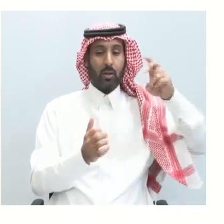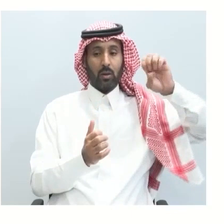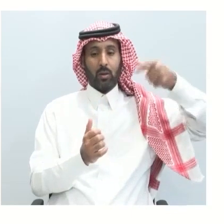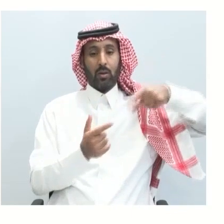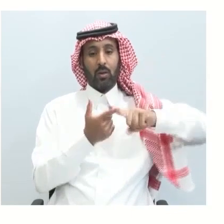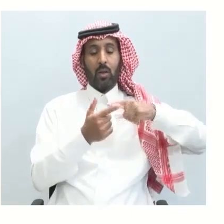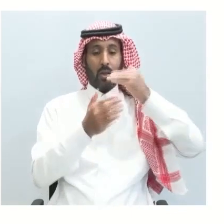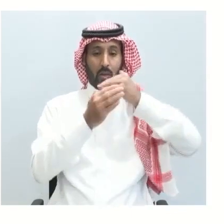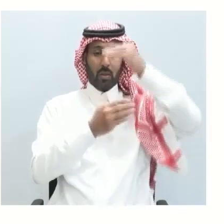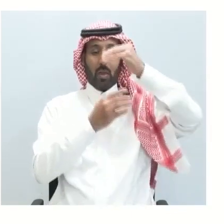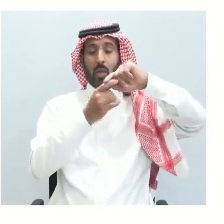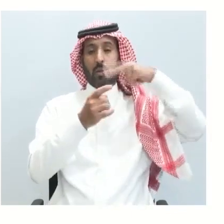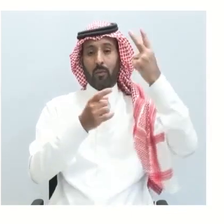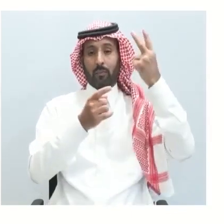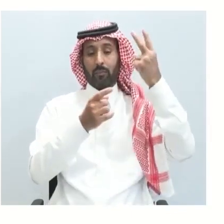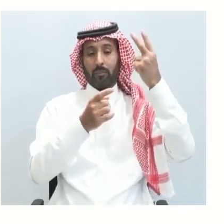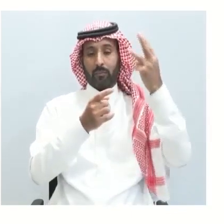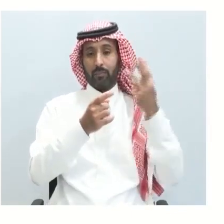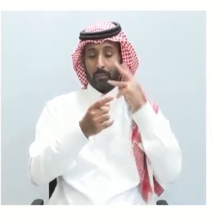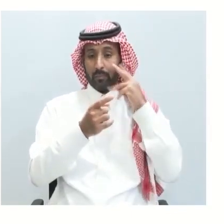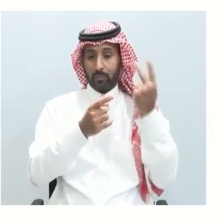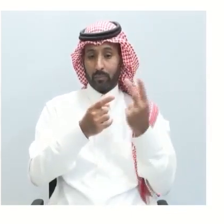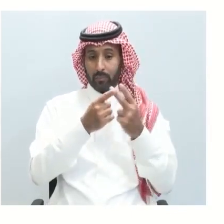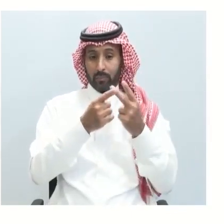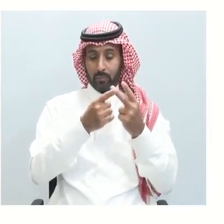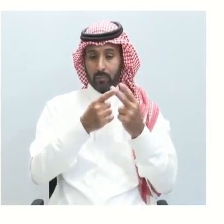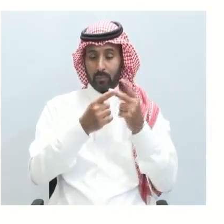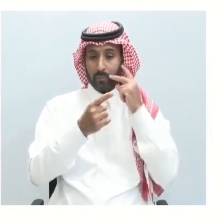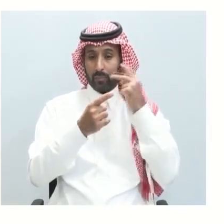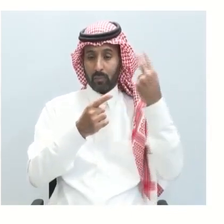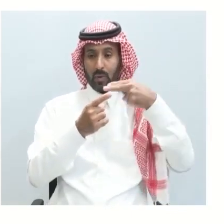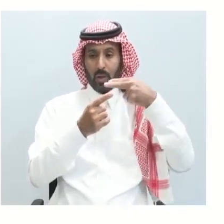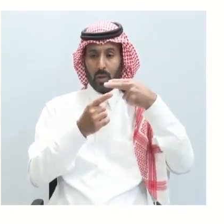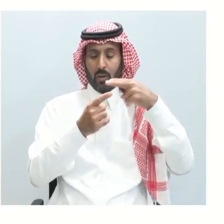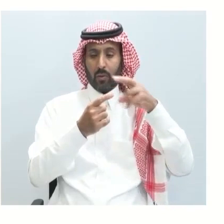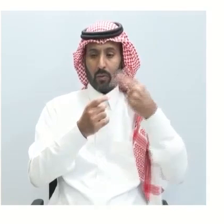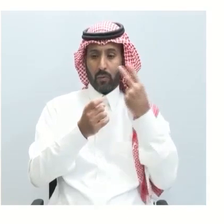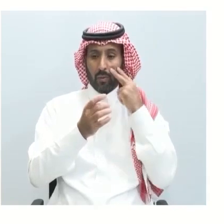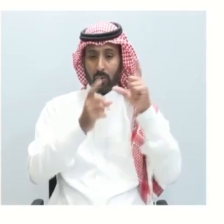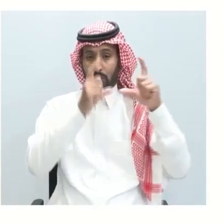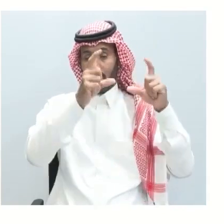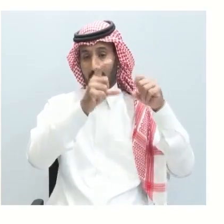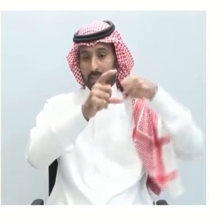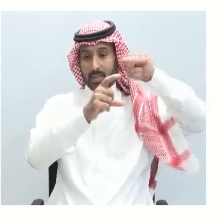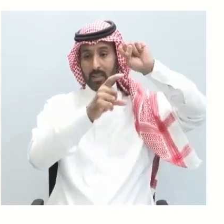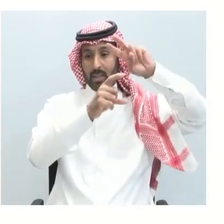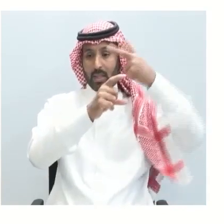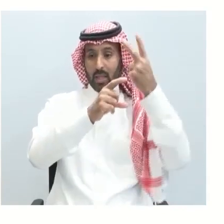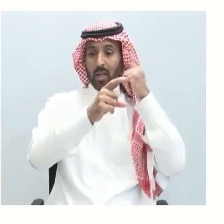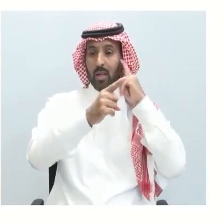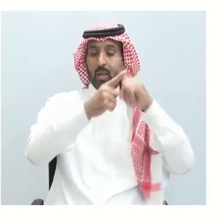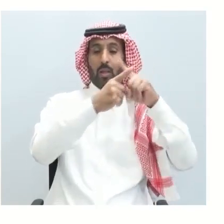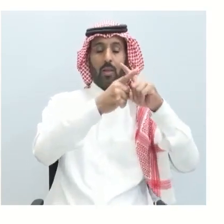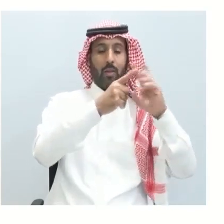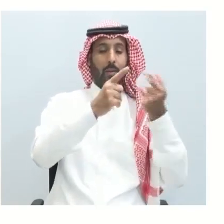تساوي حاصل ضرب تركيز النواتج وهي الهيدروجين لاحظ هنا مرفوع للاس اثنين مضروب في